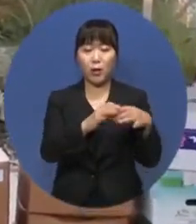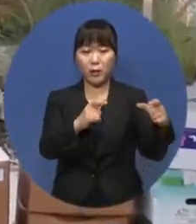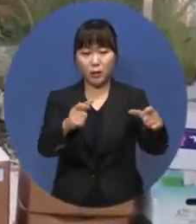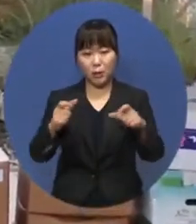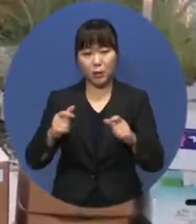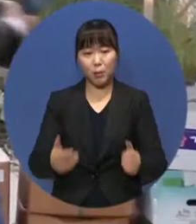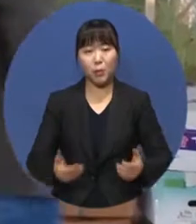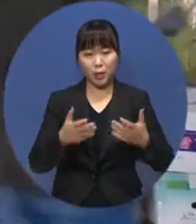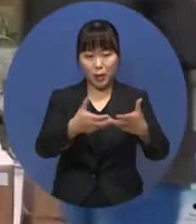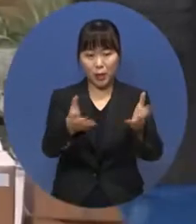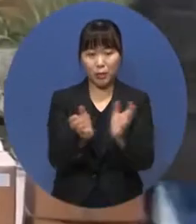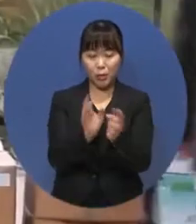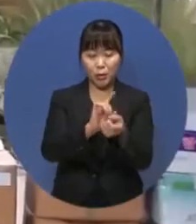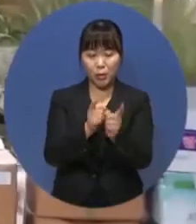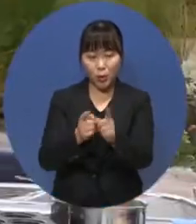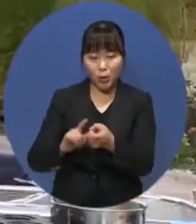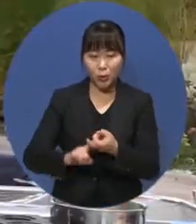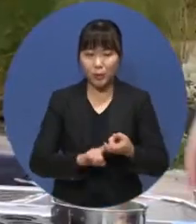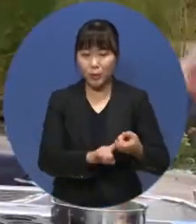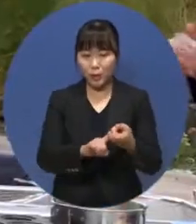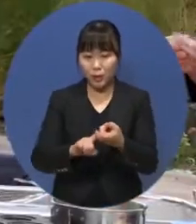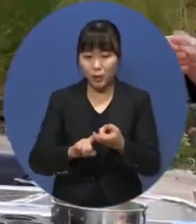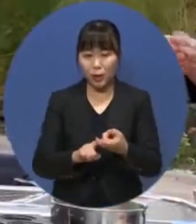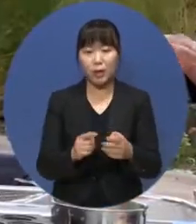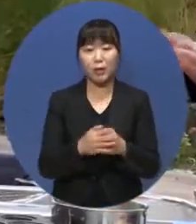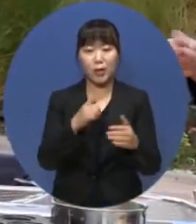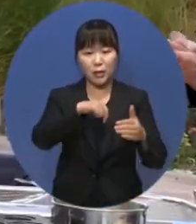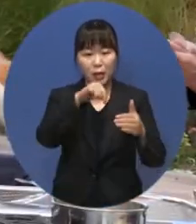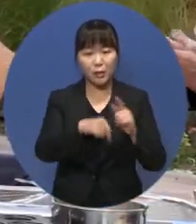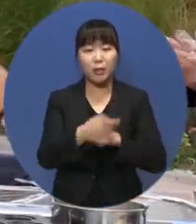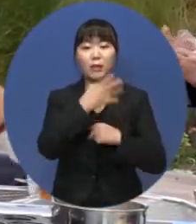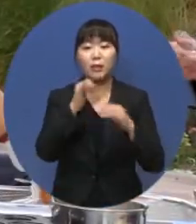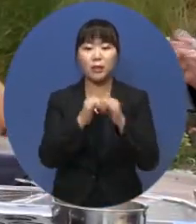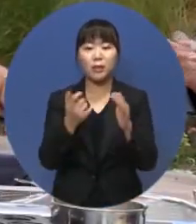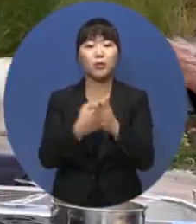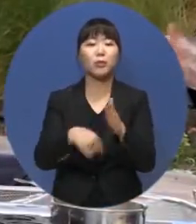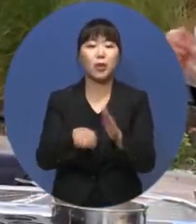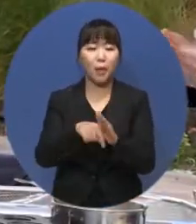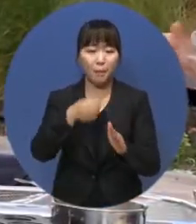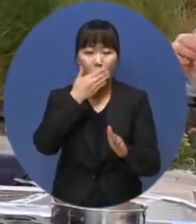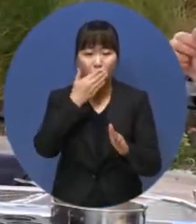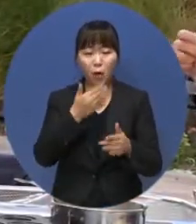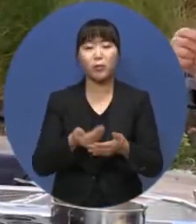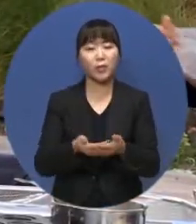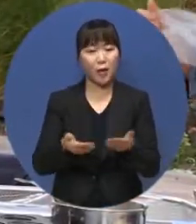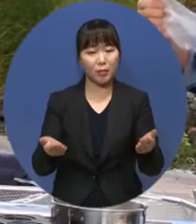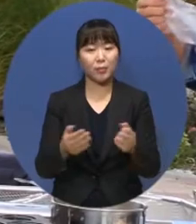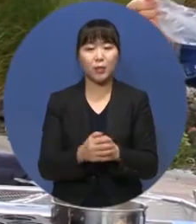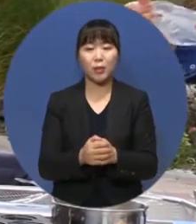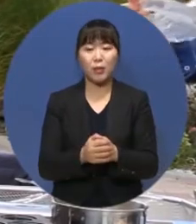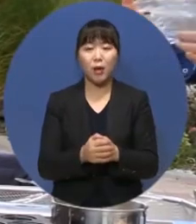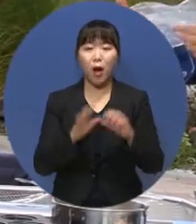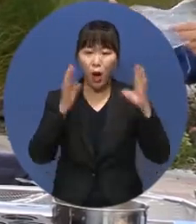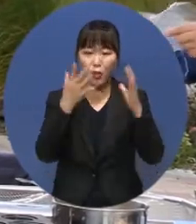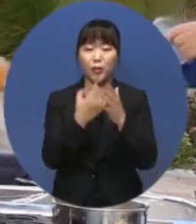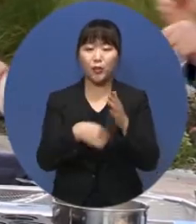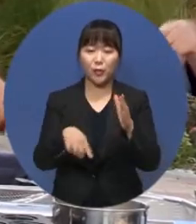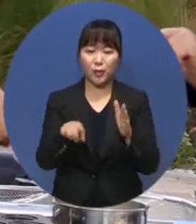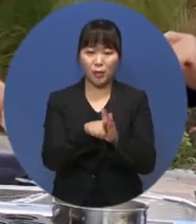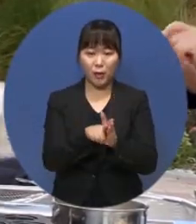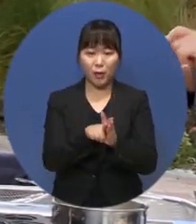권역의 봉사단체들과 연합하여 단지 내 어르신들을 위한 먹거리 나눔과 어린이들을